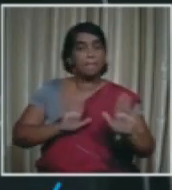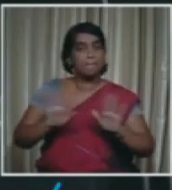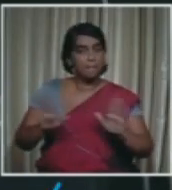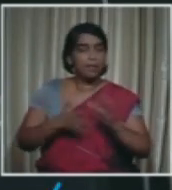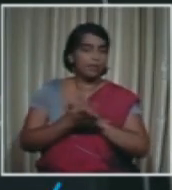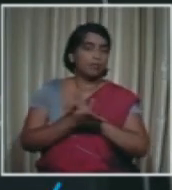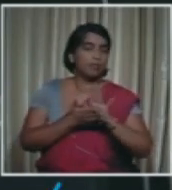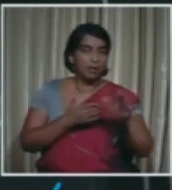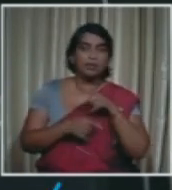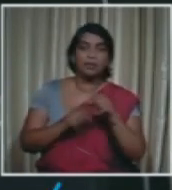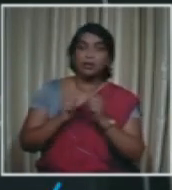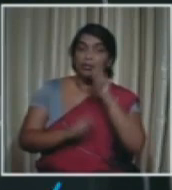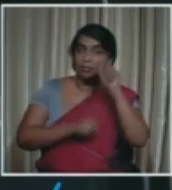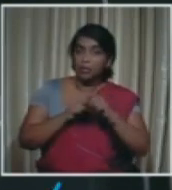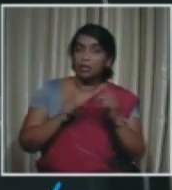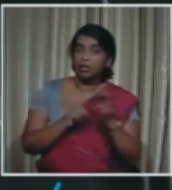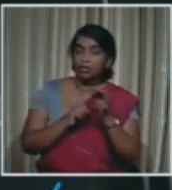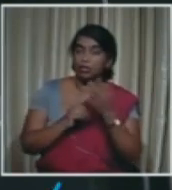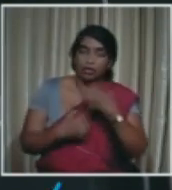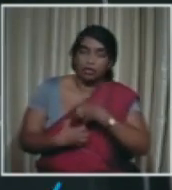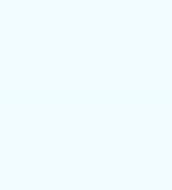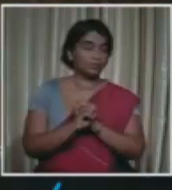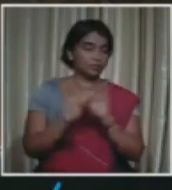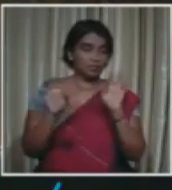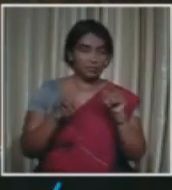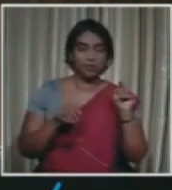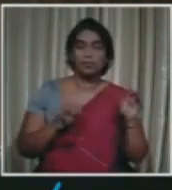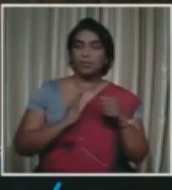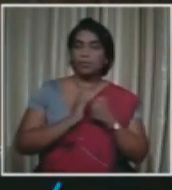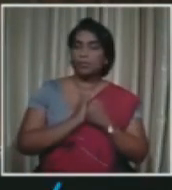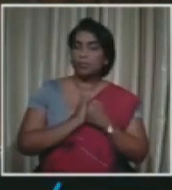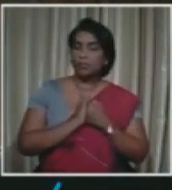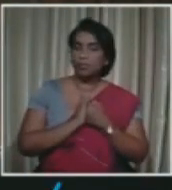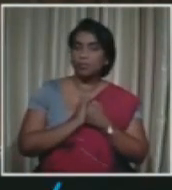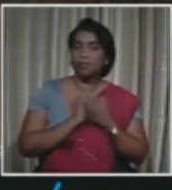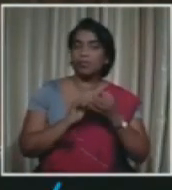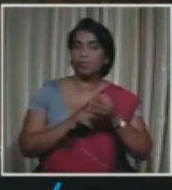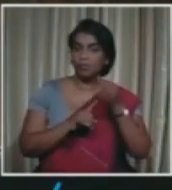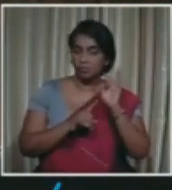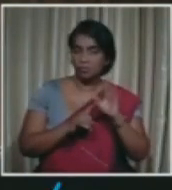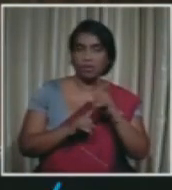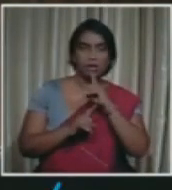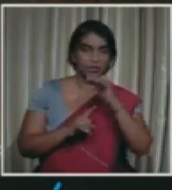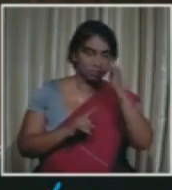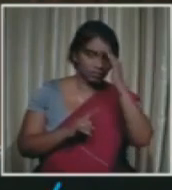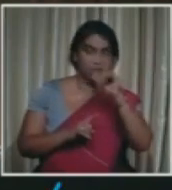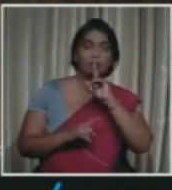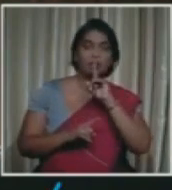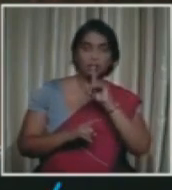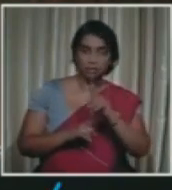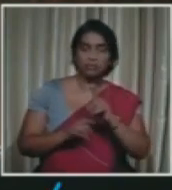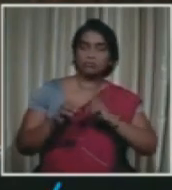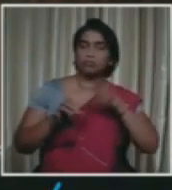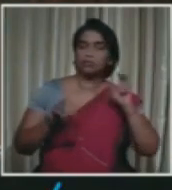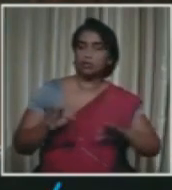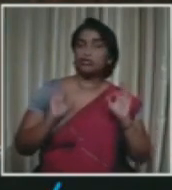සමනය කරන්න ජනතාවගේ දුක් කඳුළු වලට සවන් දීලා ගරු ජනාධිපතිතුමා කතානායකට ප්‍රකාශ කරා කියලා ඉල්ලාස් වෙන